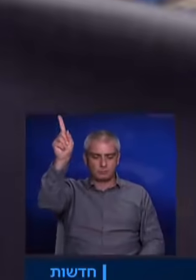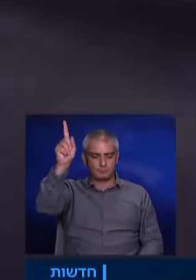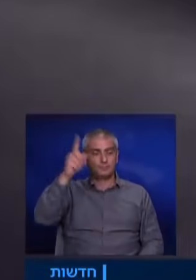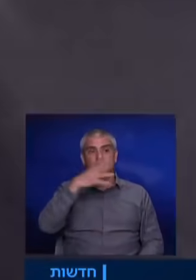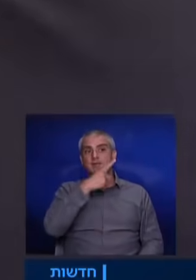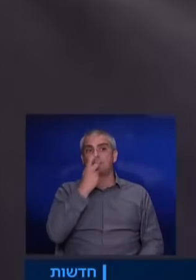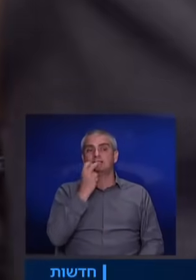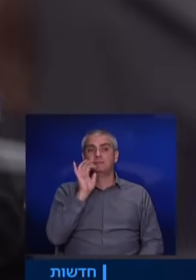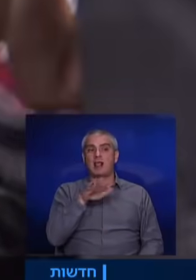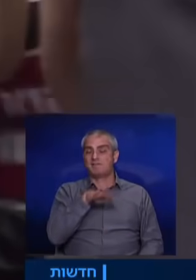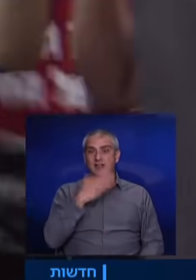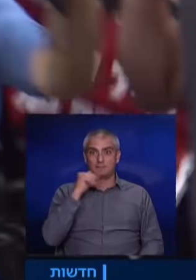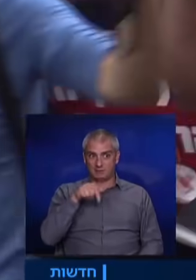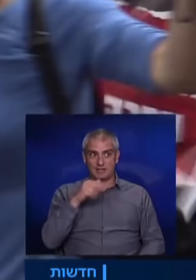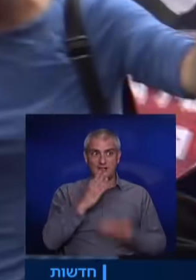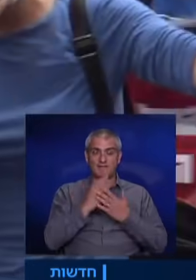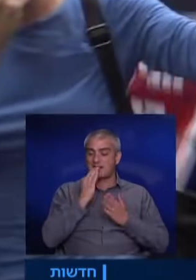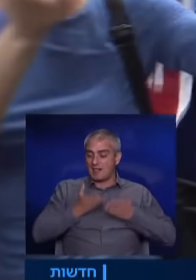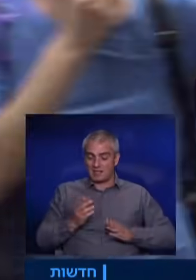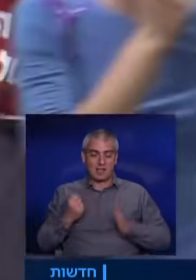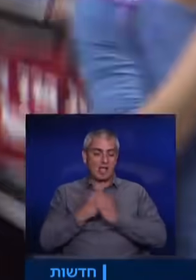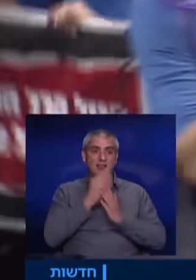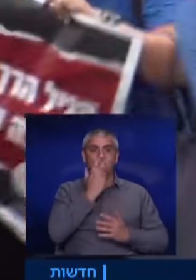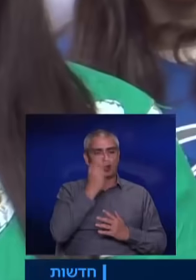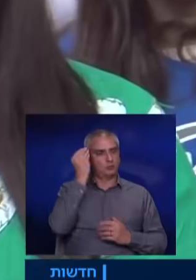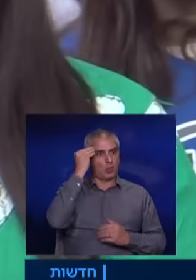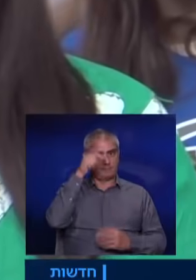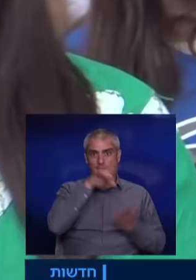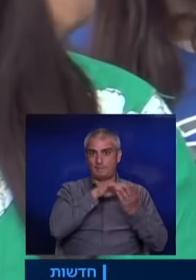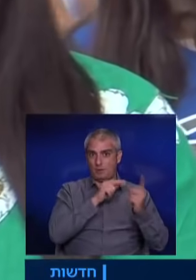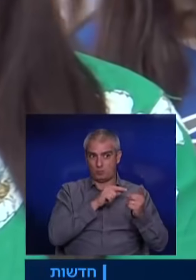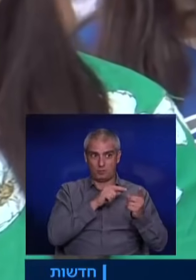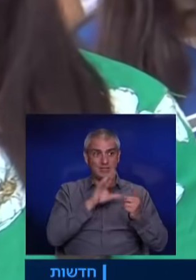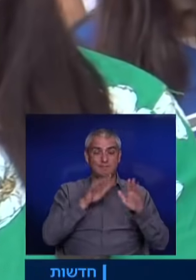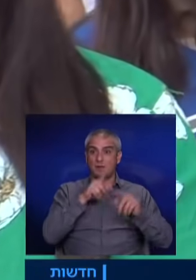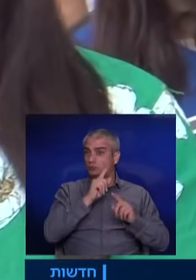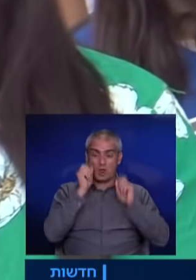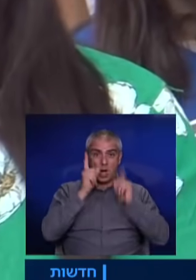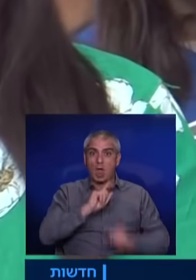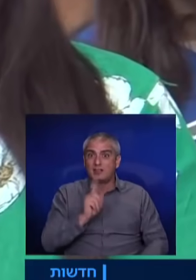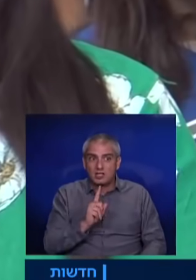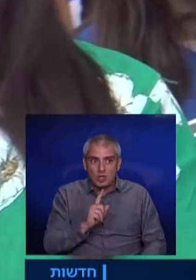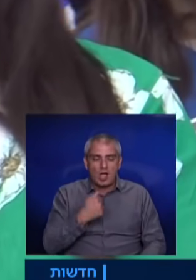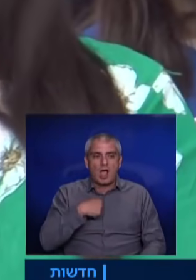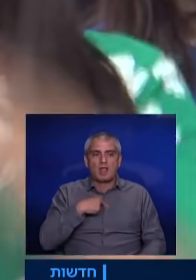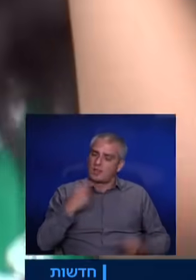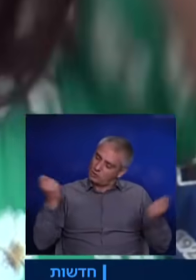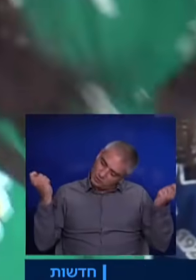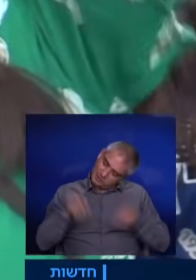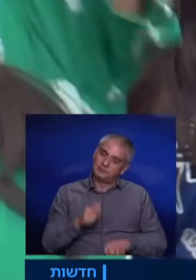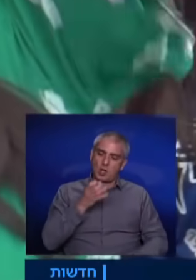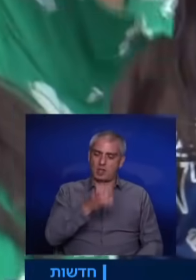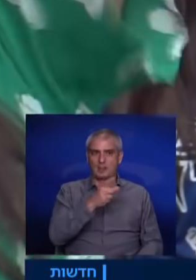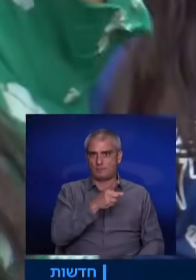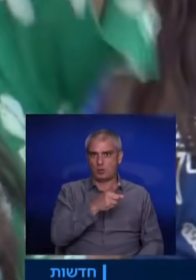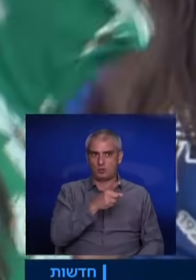כ-120 אלף ילדים בישראל מגיל לידה ועד 3 מתחנכים במוסדות הללו. אם הממשלה לא תתעורר, אנחנו נסגור את המעונות,